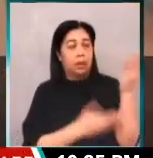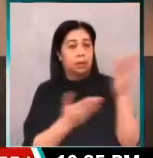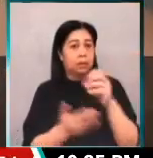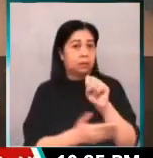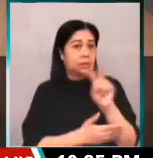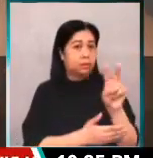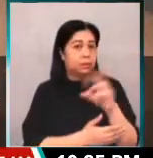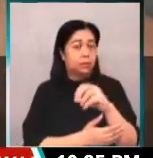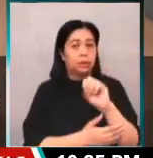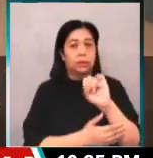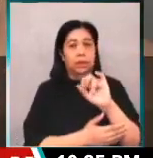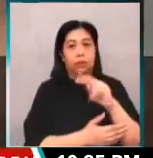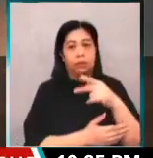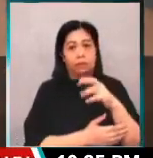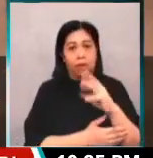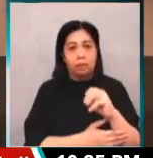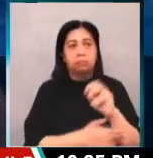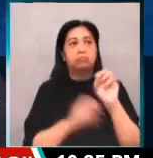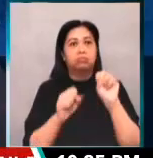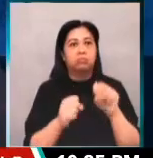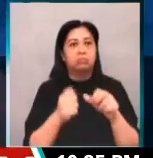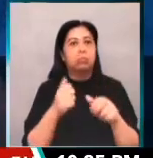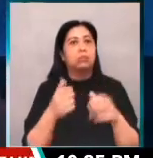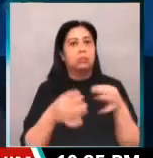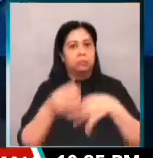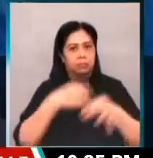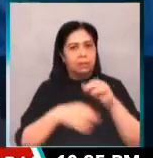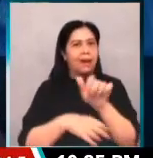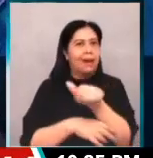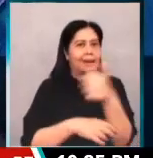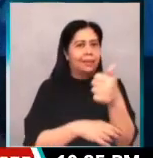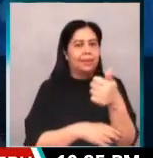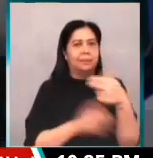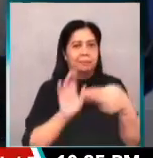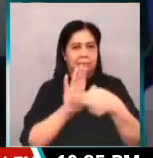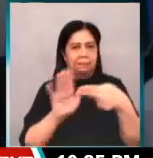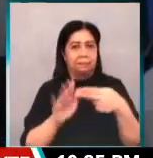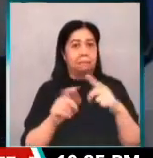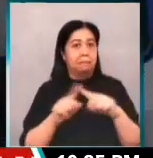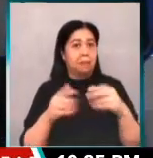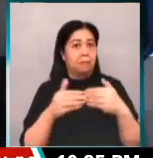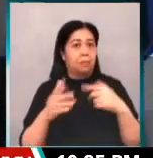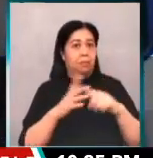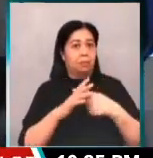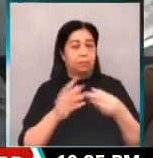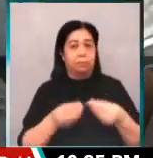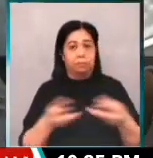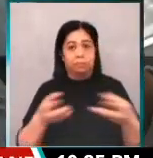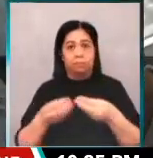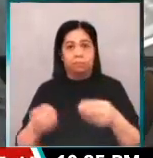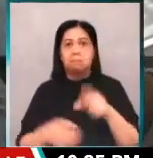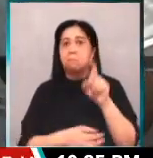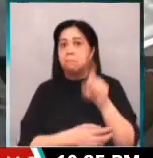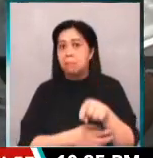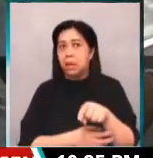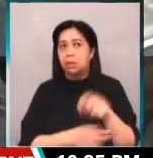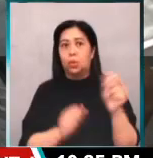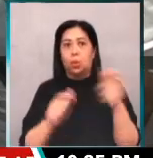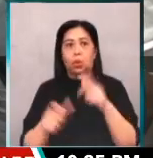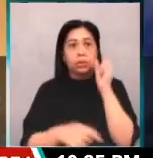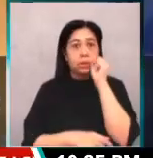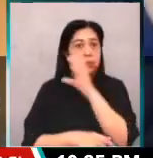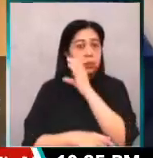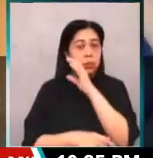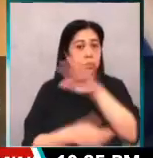pwede raw ikonsidera ang ibang brand. Pero bago simulan ang pamimigay ng third dose, dapat lahat ng senior citizens ay may